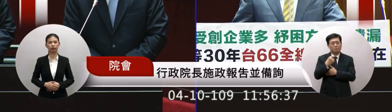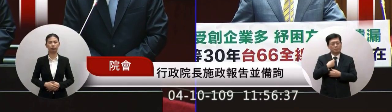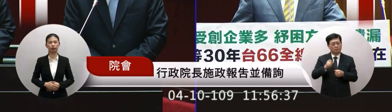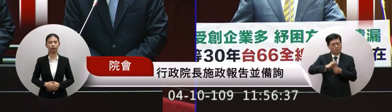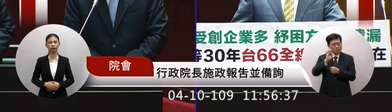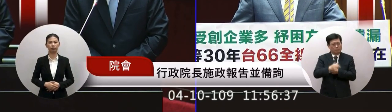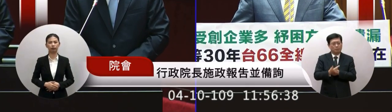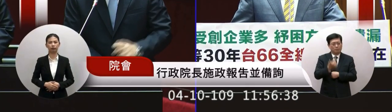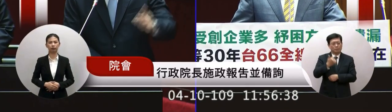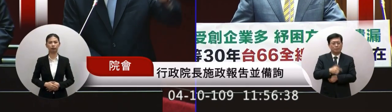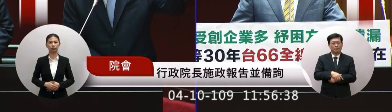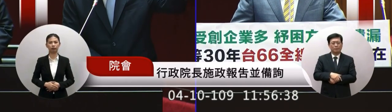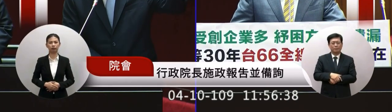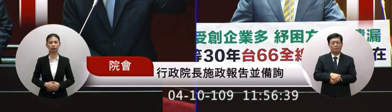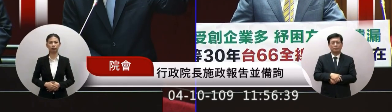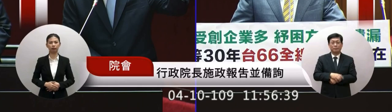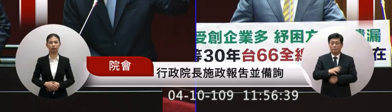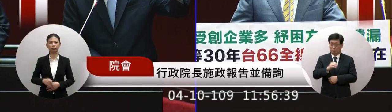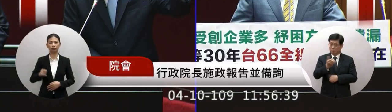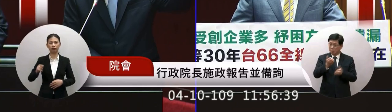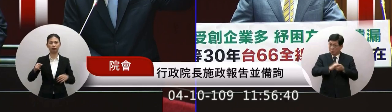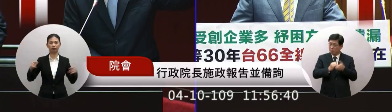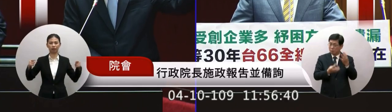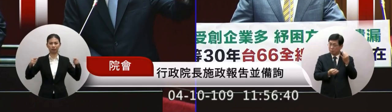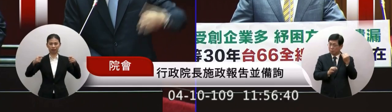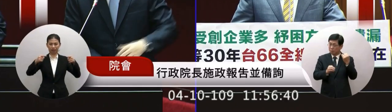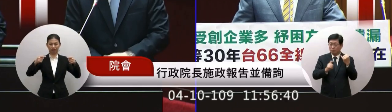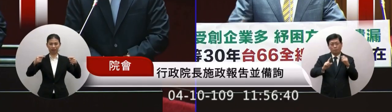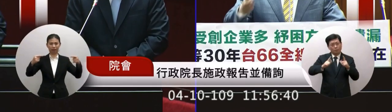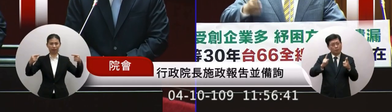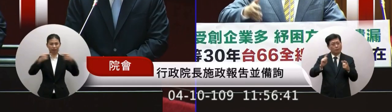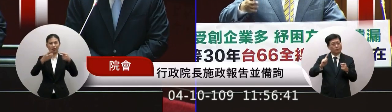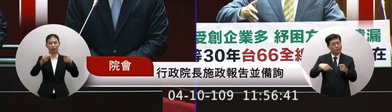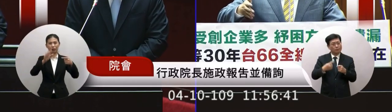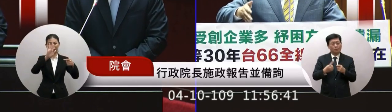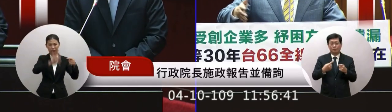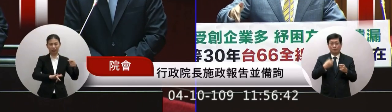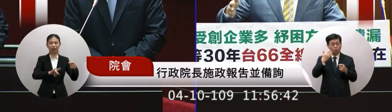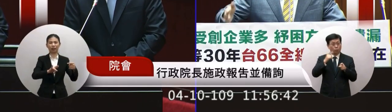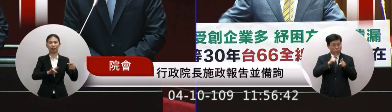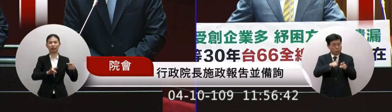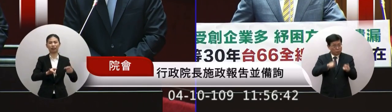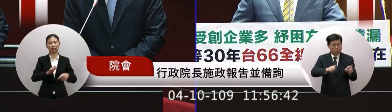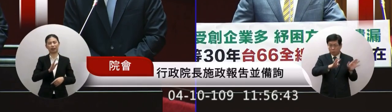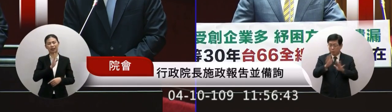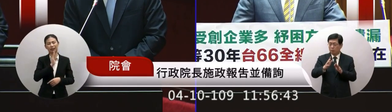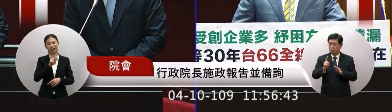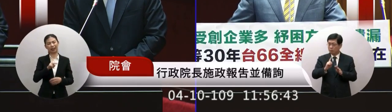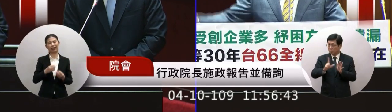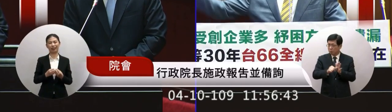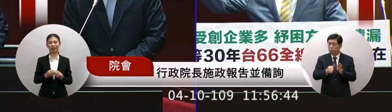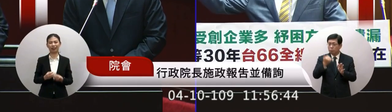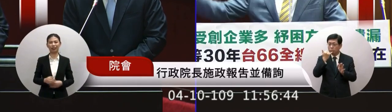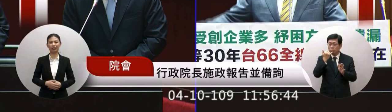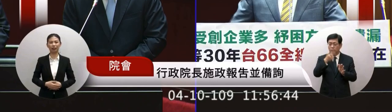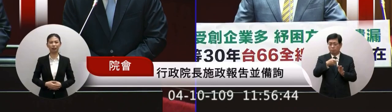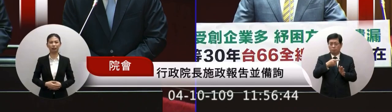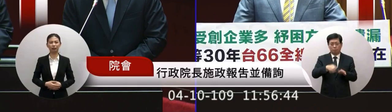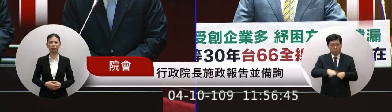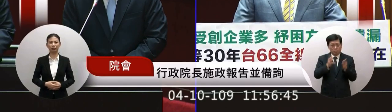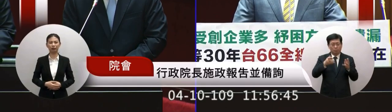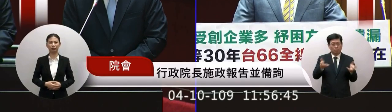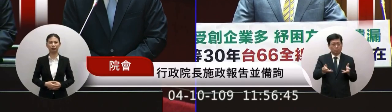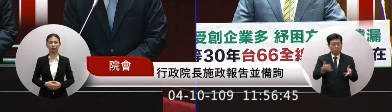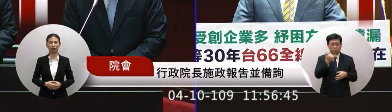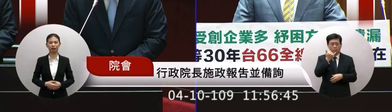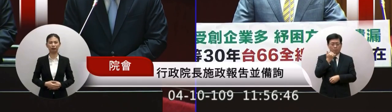要加速这个部分。 因为那个好像 没有预定的行程， 没有接起来的桥是确实是。 照目前的状况，大概什么时候可以这个部分也可以开始